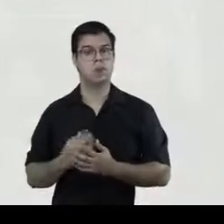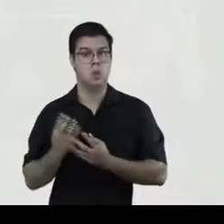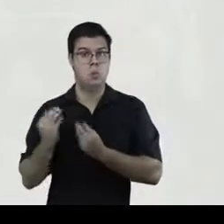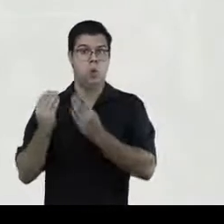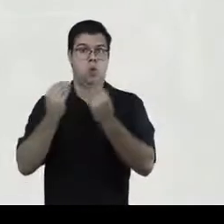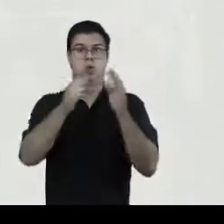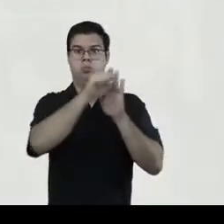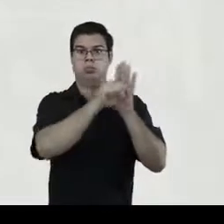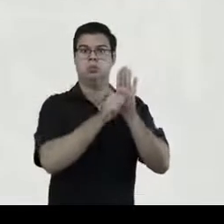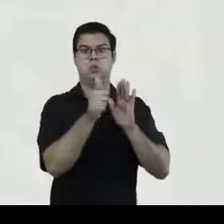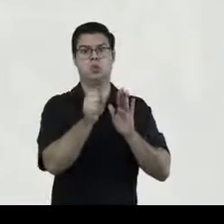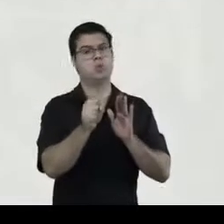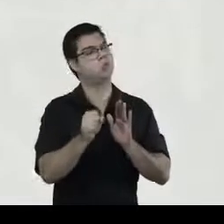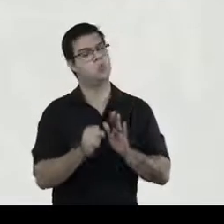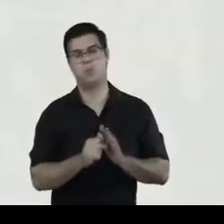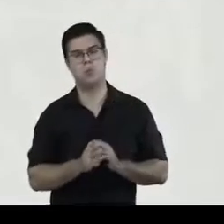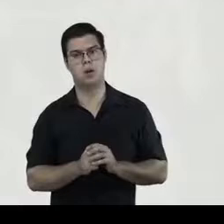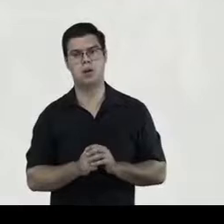Suivante.